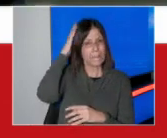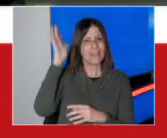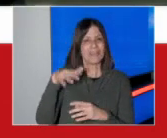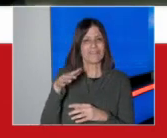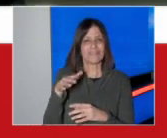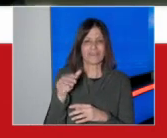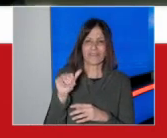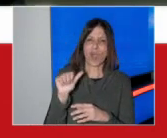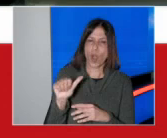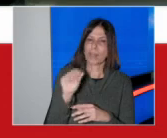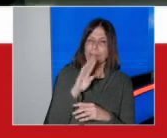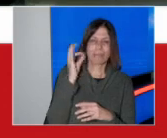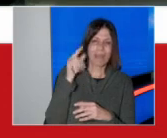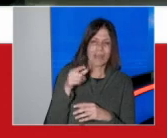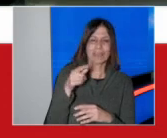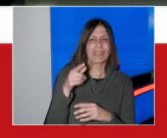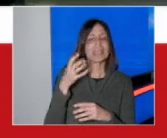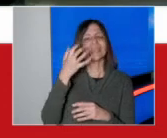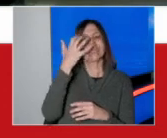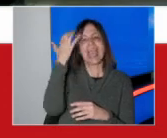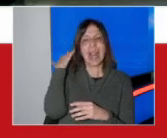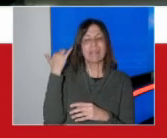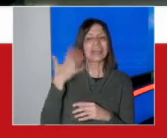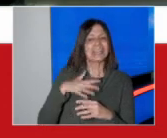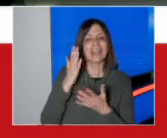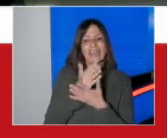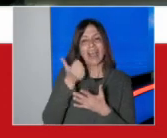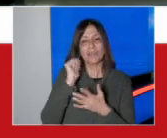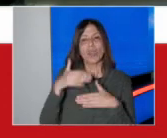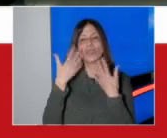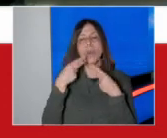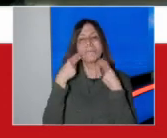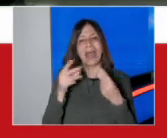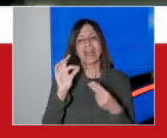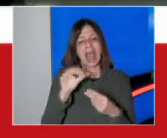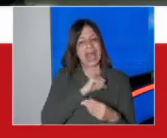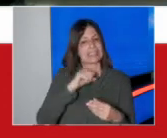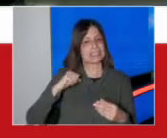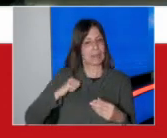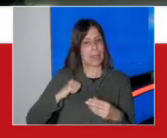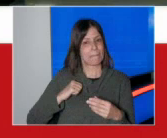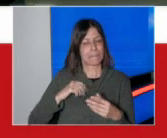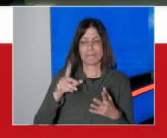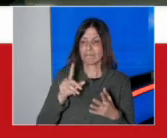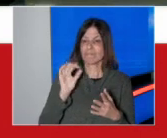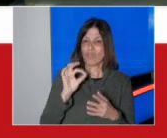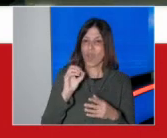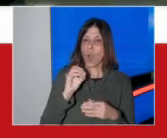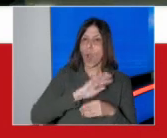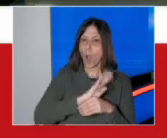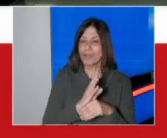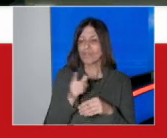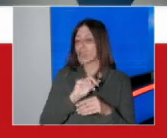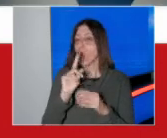שוב, יאיר לפיד מאוד רצה, שכבר אתמול ייתנו את המענה לעצמאים ובעלי עסקים על האומיקרון, וזה לא קרה, עדיין אין